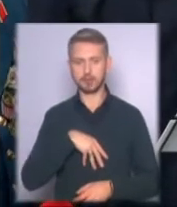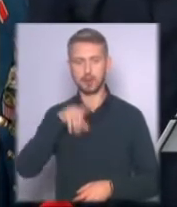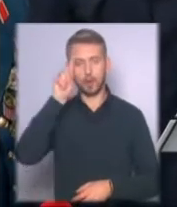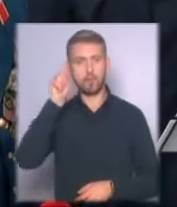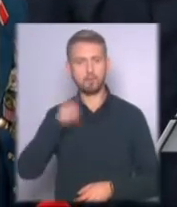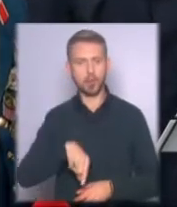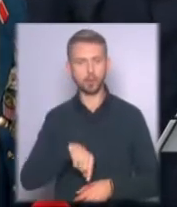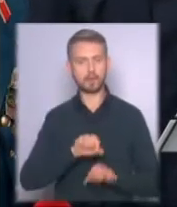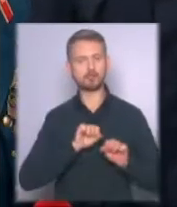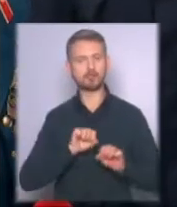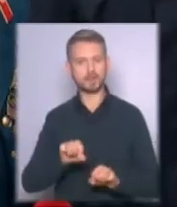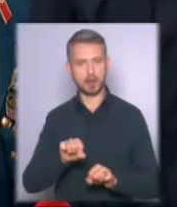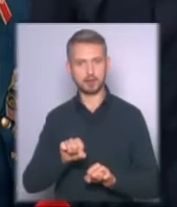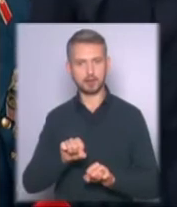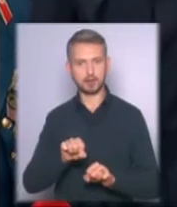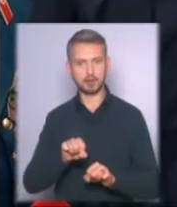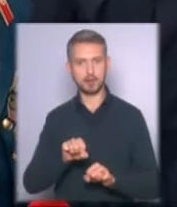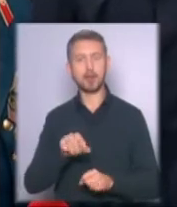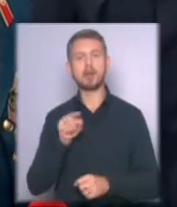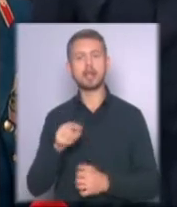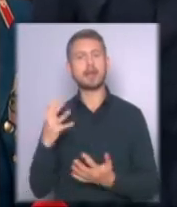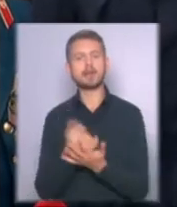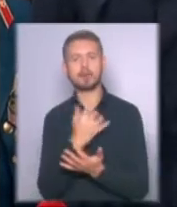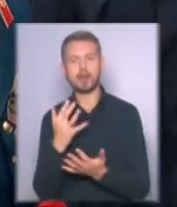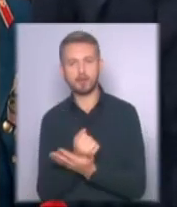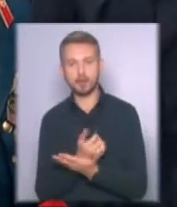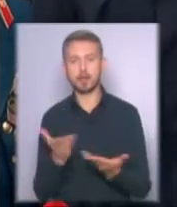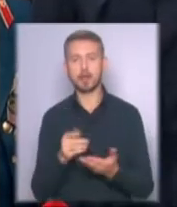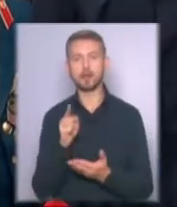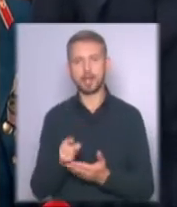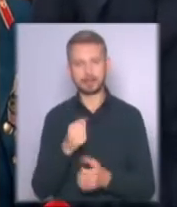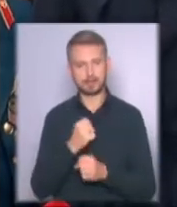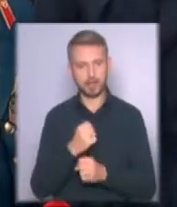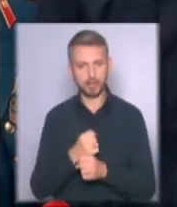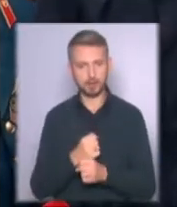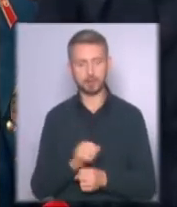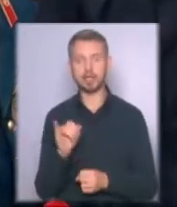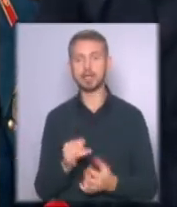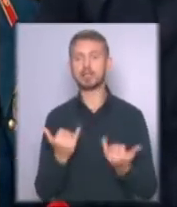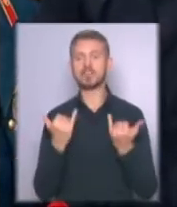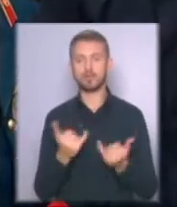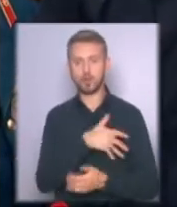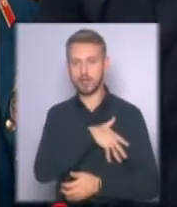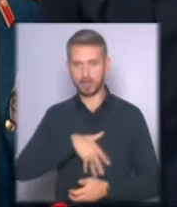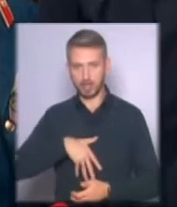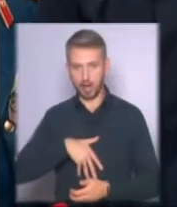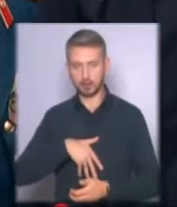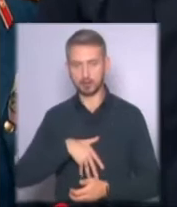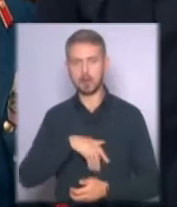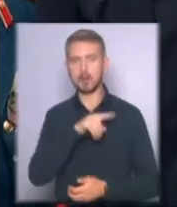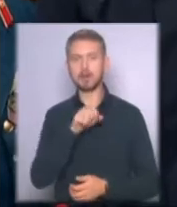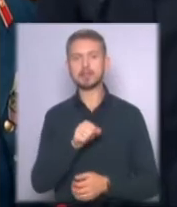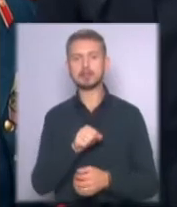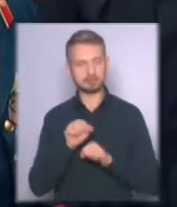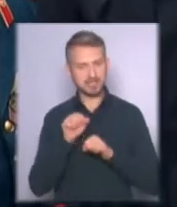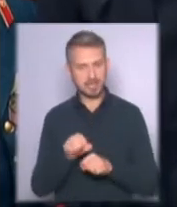умеют защищать те завоевания, которые они сделали. И сегодня ветераны за